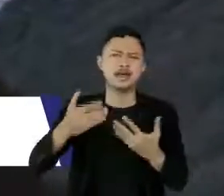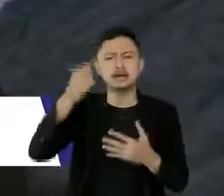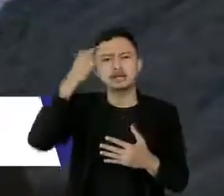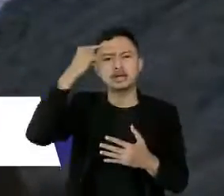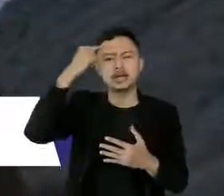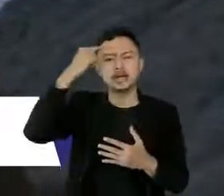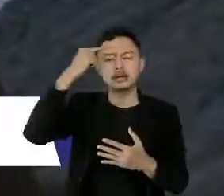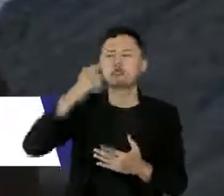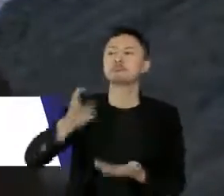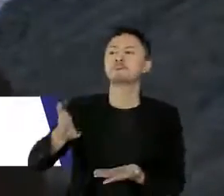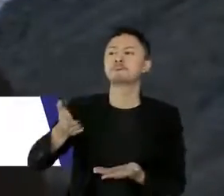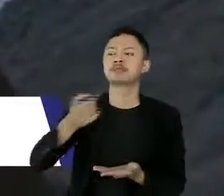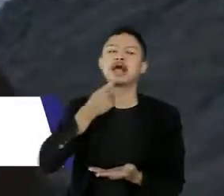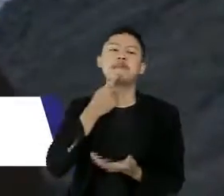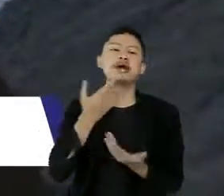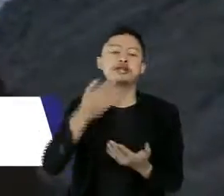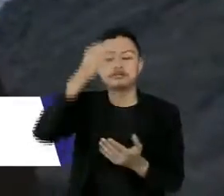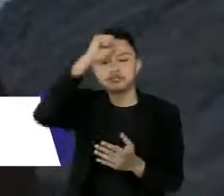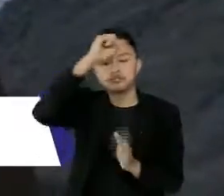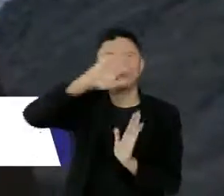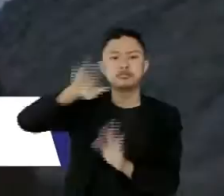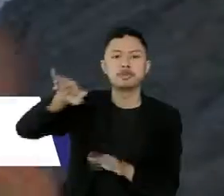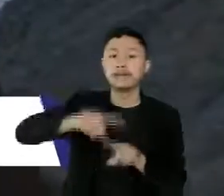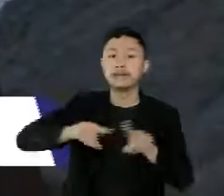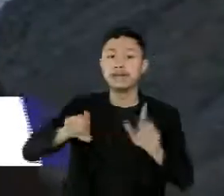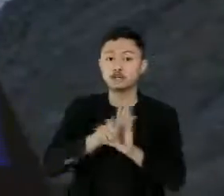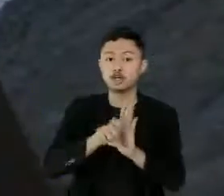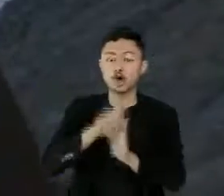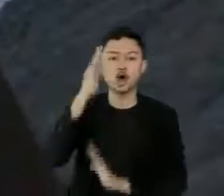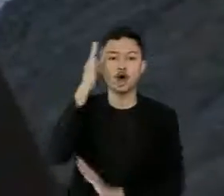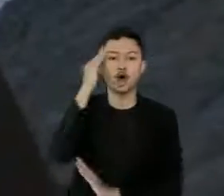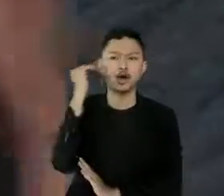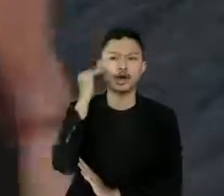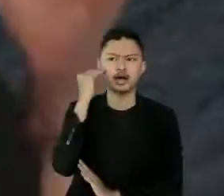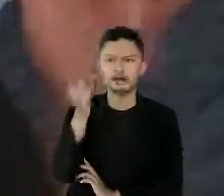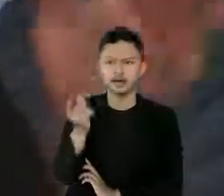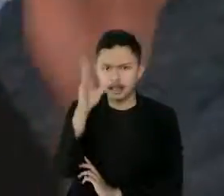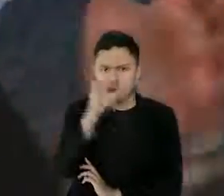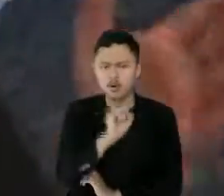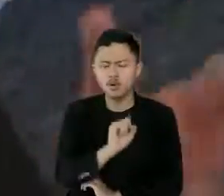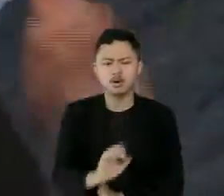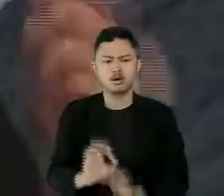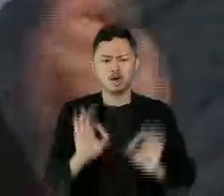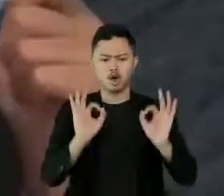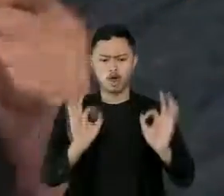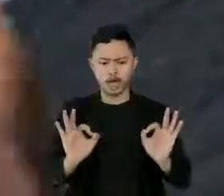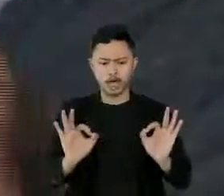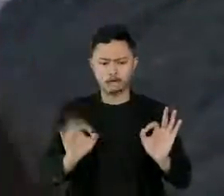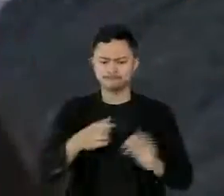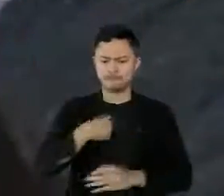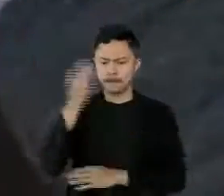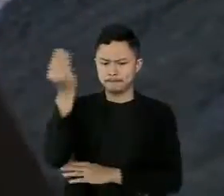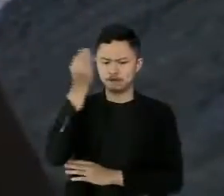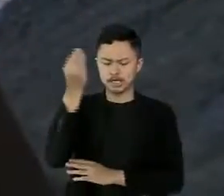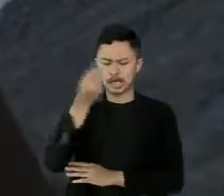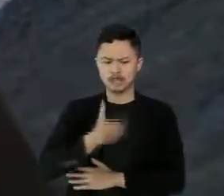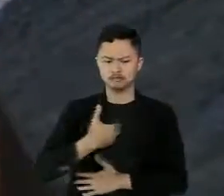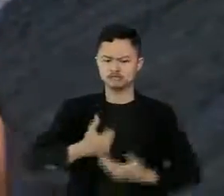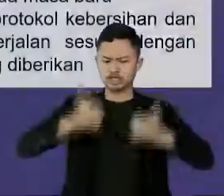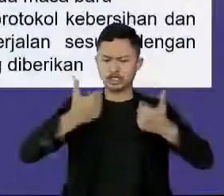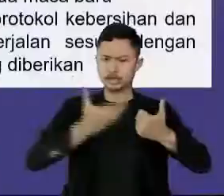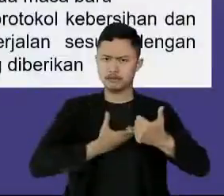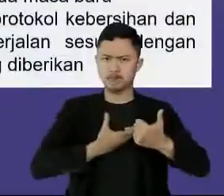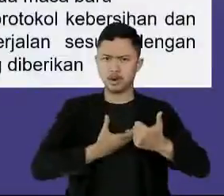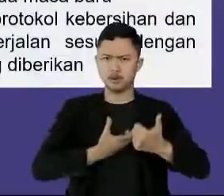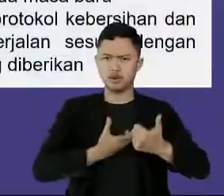agak berpikir ini loh. Kalau di luar negeri, kayak di Korea gitu misalnya, mereka tuh tahu bahwa okay, saya pengen saya udah kangen nih. Jadi kalau misalnya